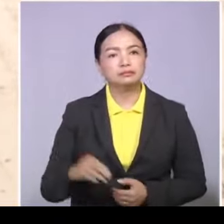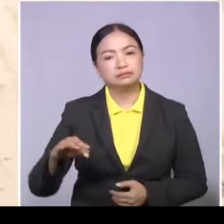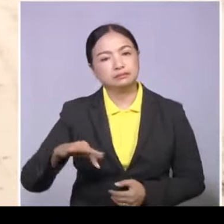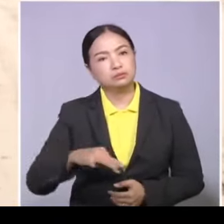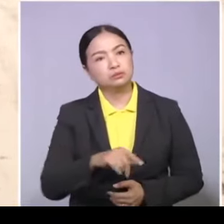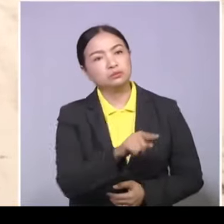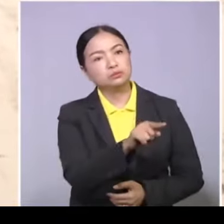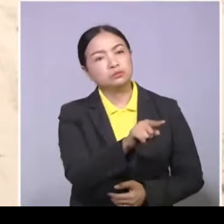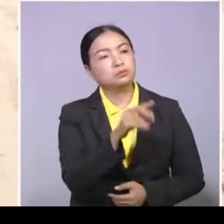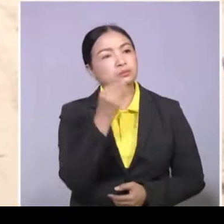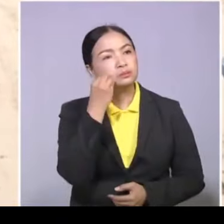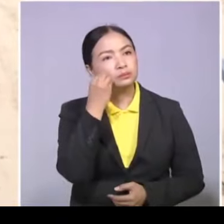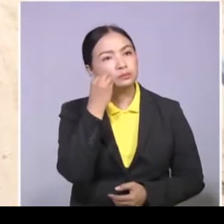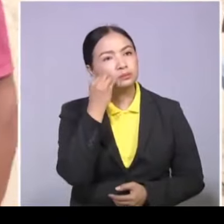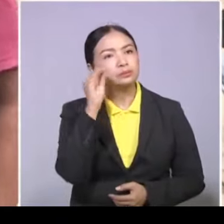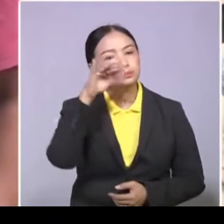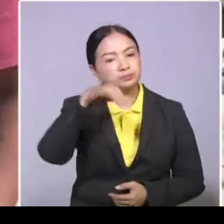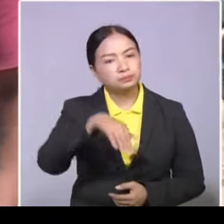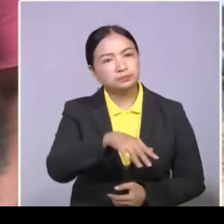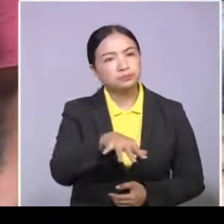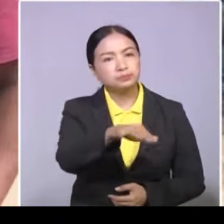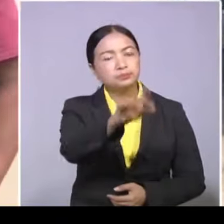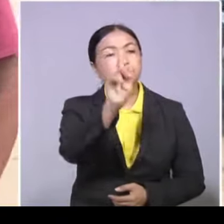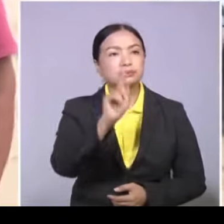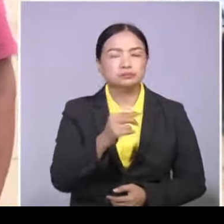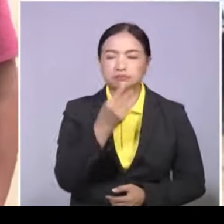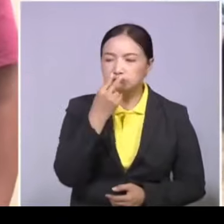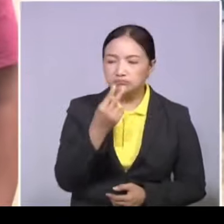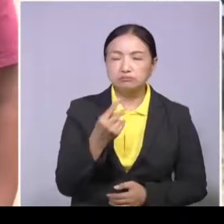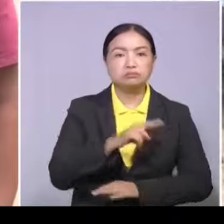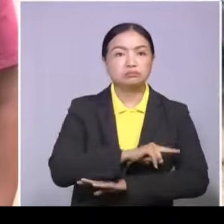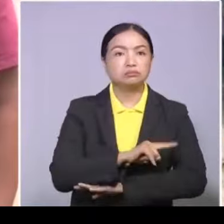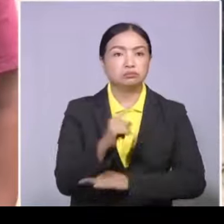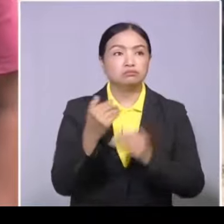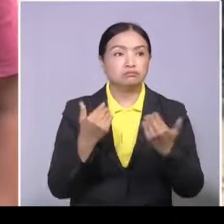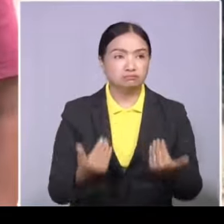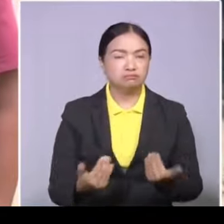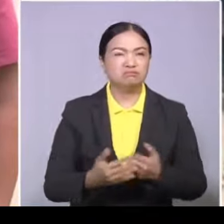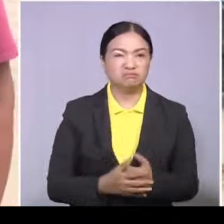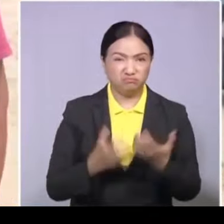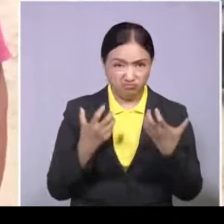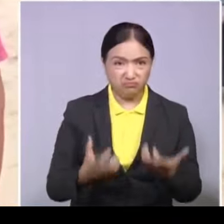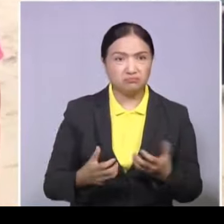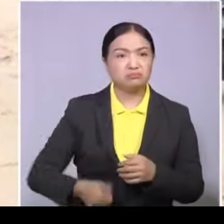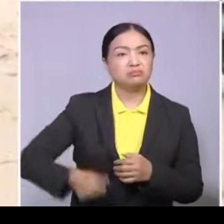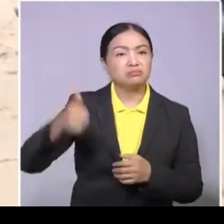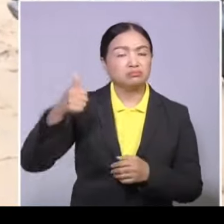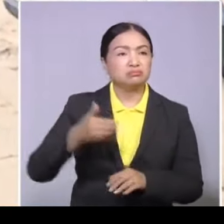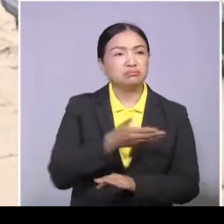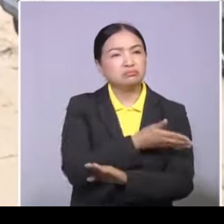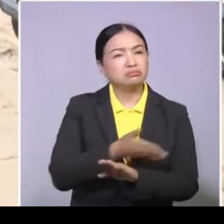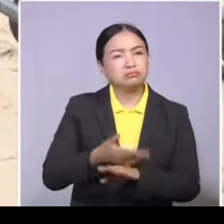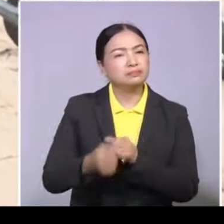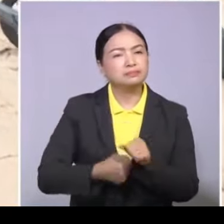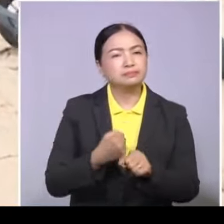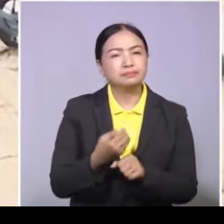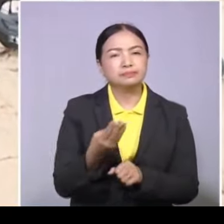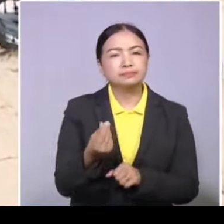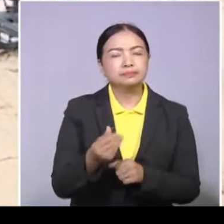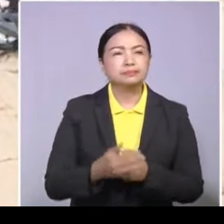านแล้วก็มันลงไปด้านล่าง ความเสียหายที่พี่เห็นวันนี้หนักสุดในรอบกี่ปีคร ับ